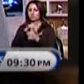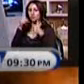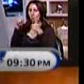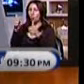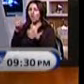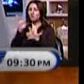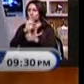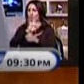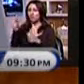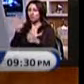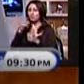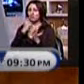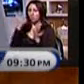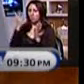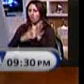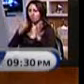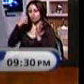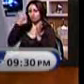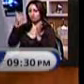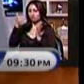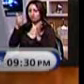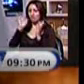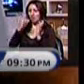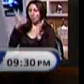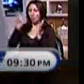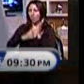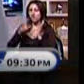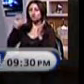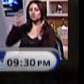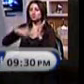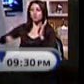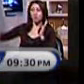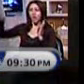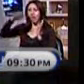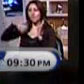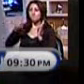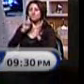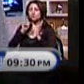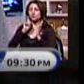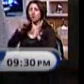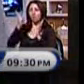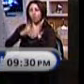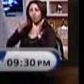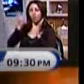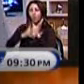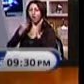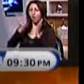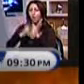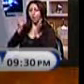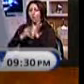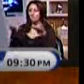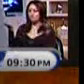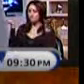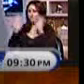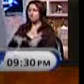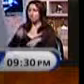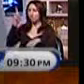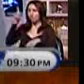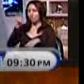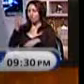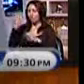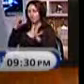جدا فكرة هايلة لأنها بتقول خلاص الشعب هنعمل توقعات أكتر من الناخبين مرسي